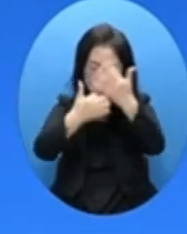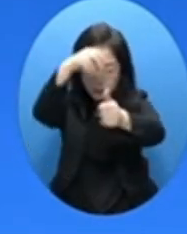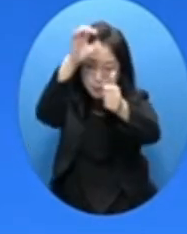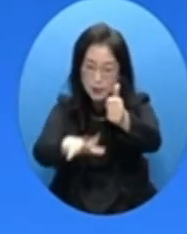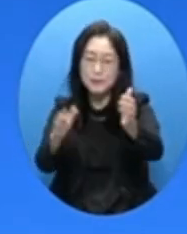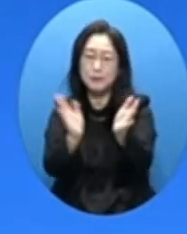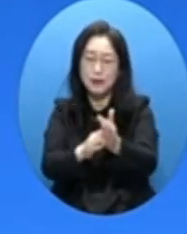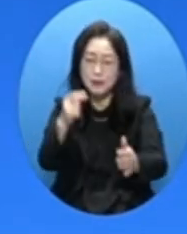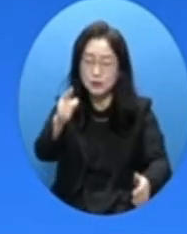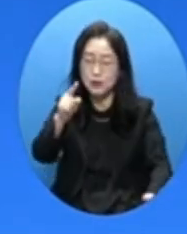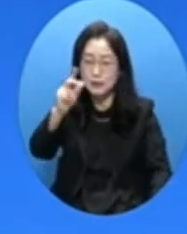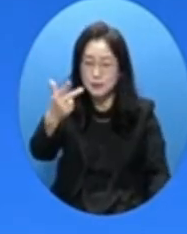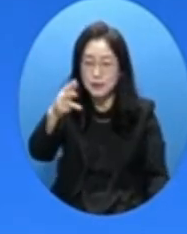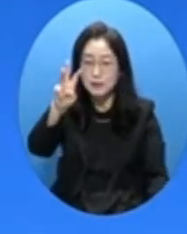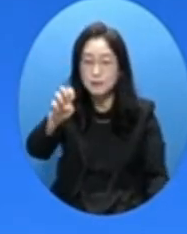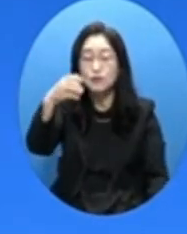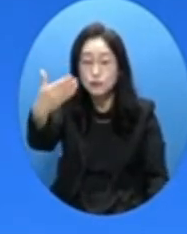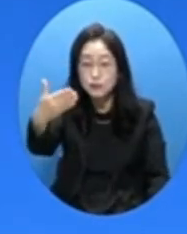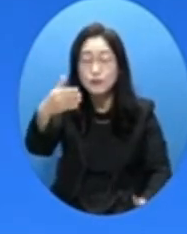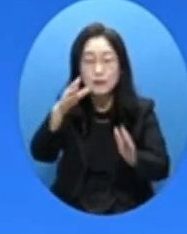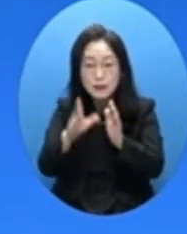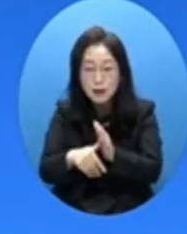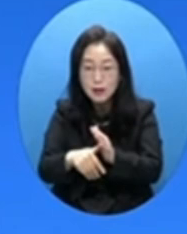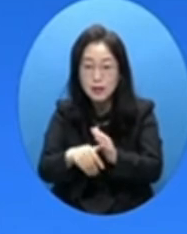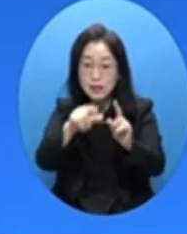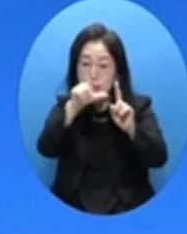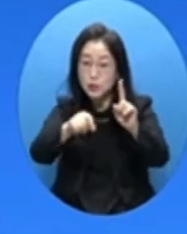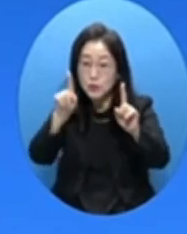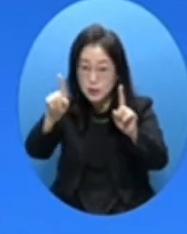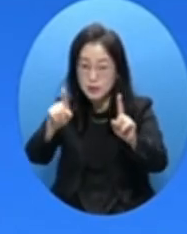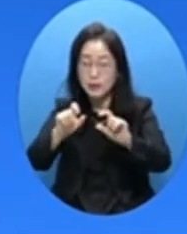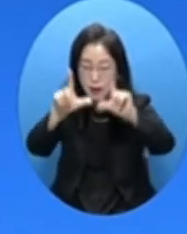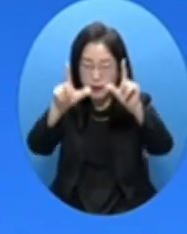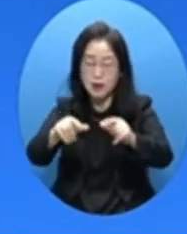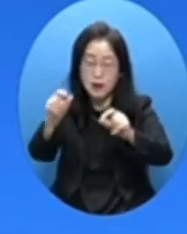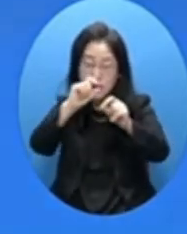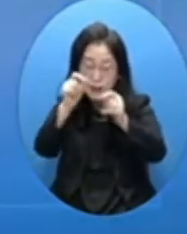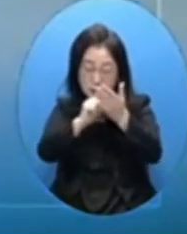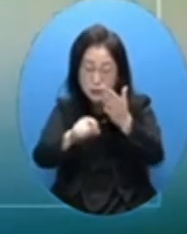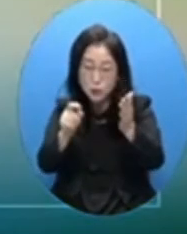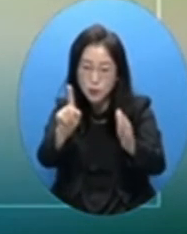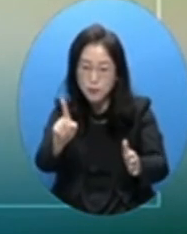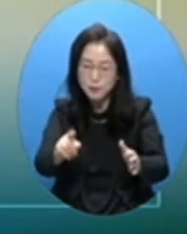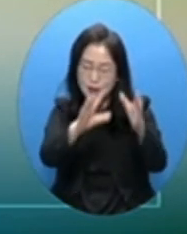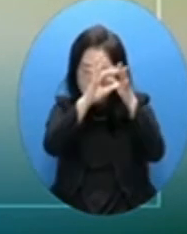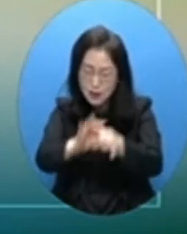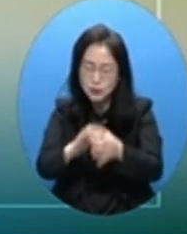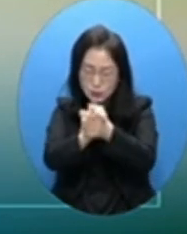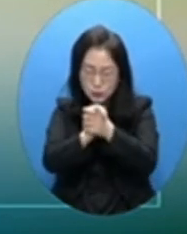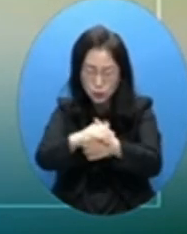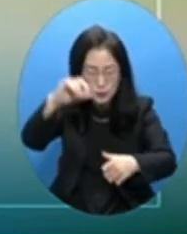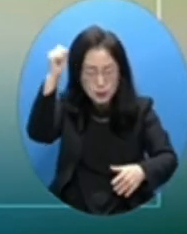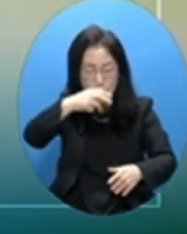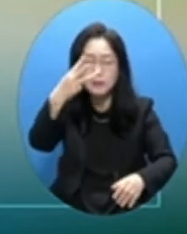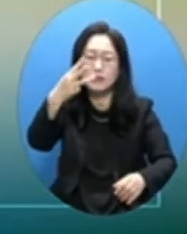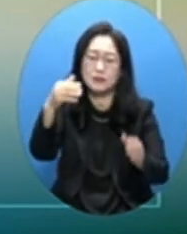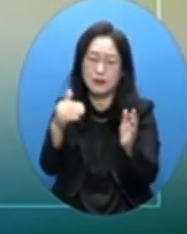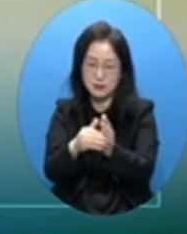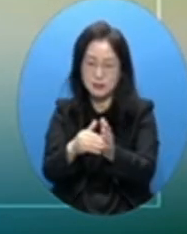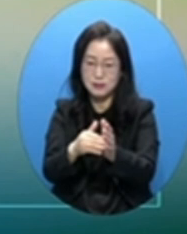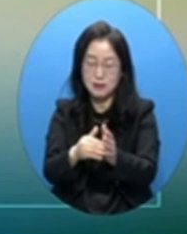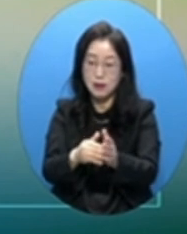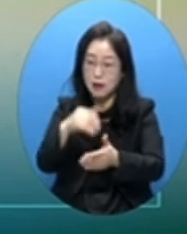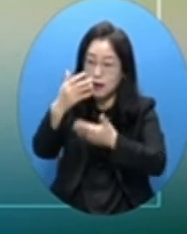1739년 1월 1일 이와 같이 그의 일기를 썼습니다 끊임없이 기도하기를 새벽 3시까지 계속하였다 그때